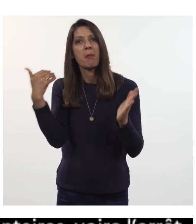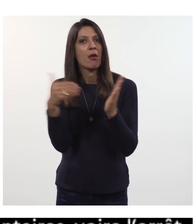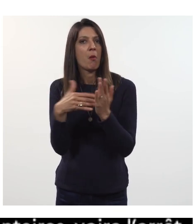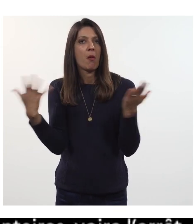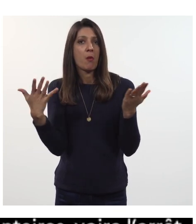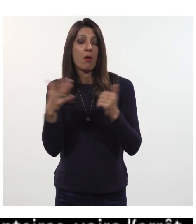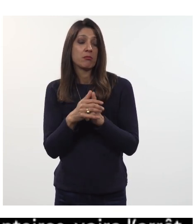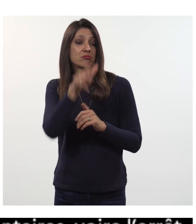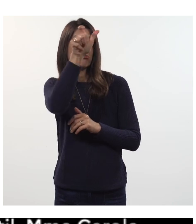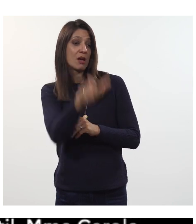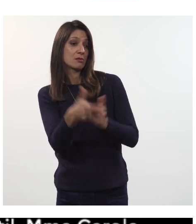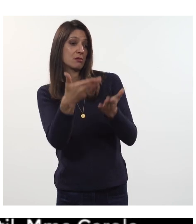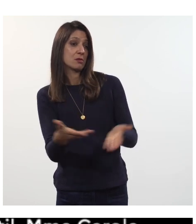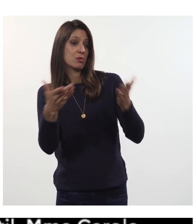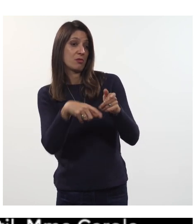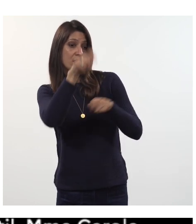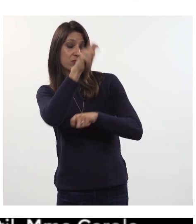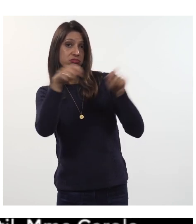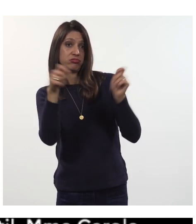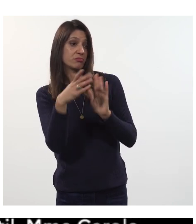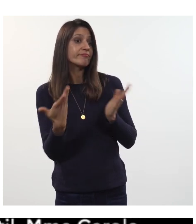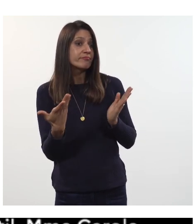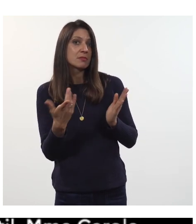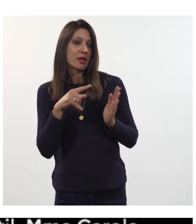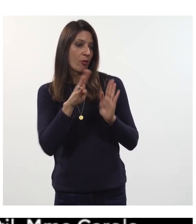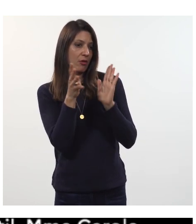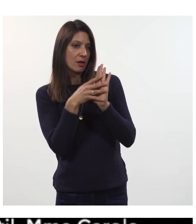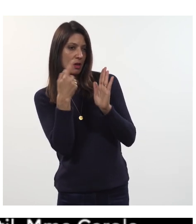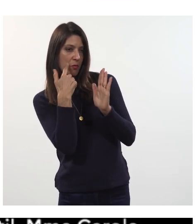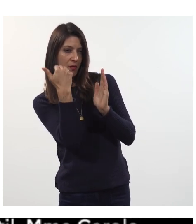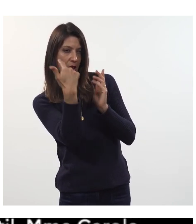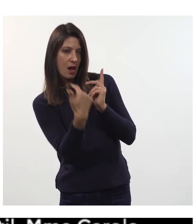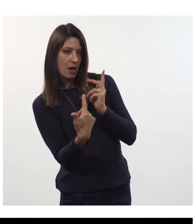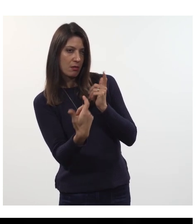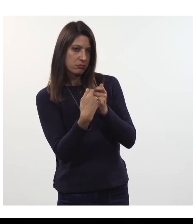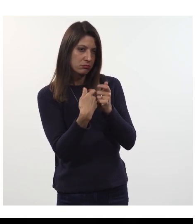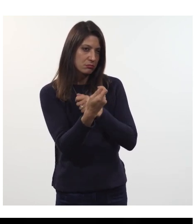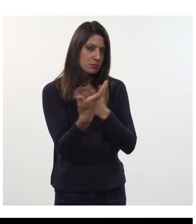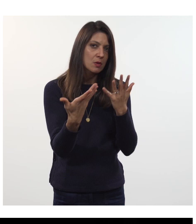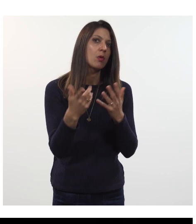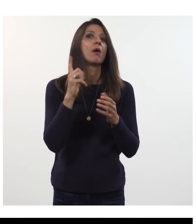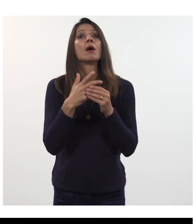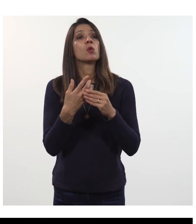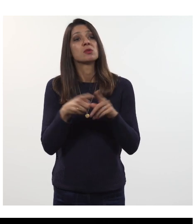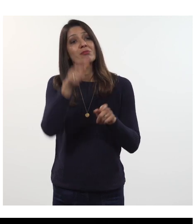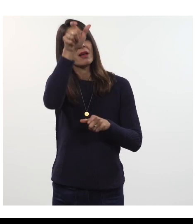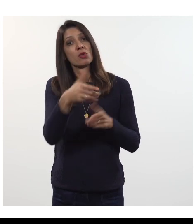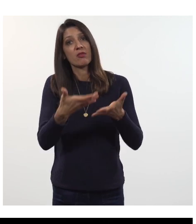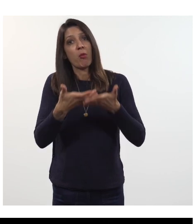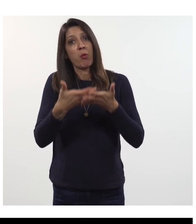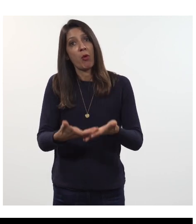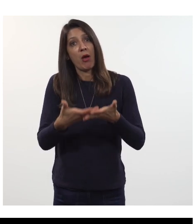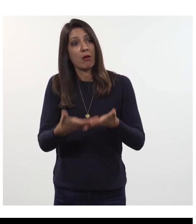de l'évaluation. Pour prévenir, il faut évaluer, il faut peser les personnes, hein. Il faut que ce soit systématique, hein. Donc, c'est l'évaluation systématique de